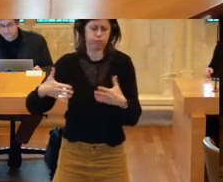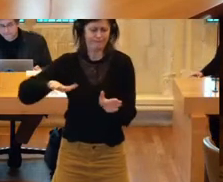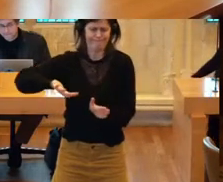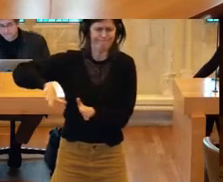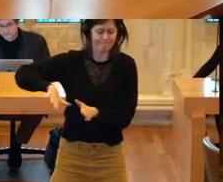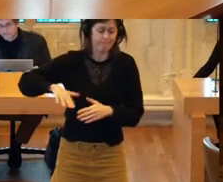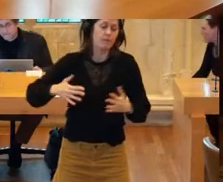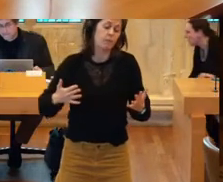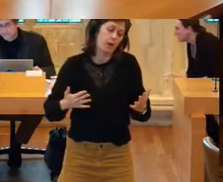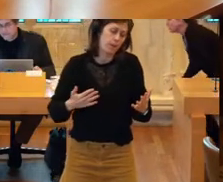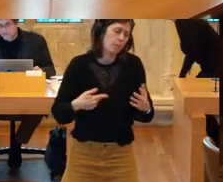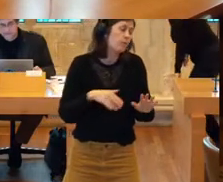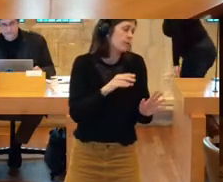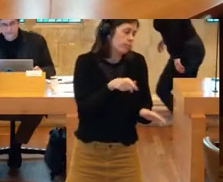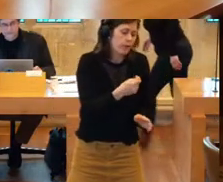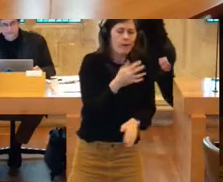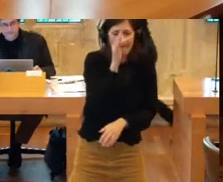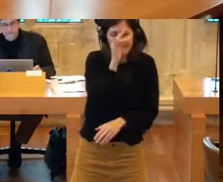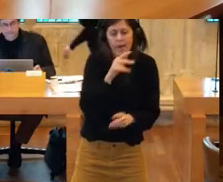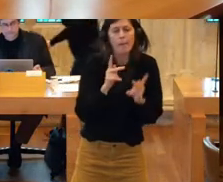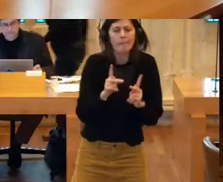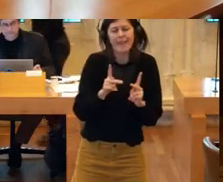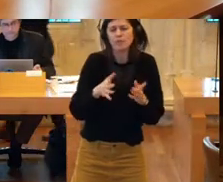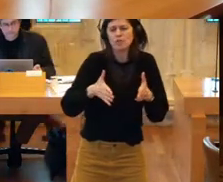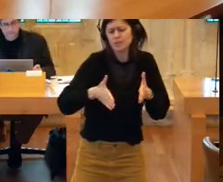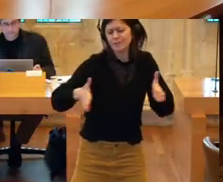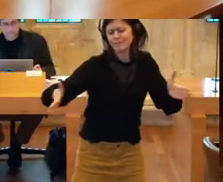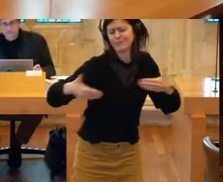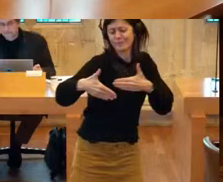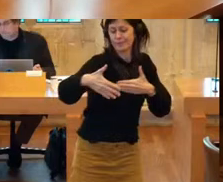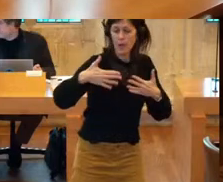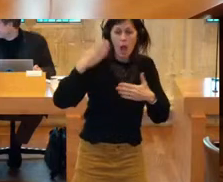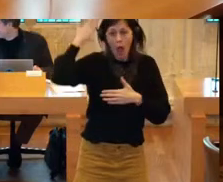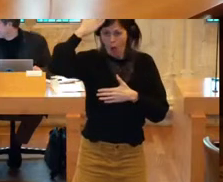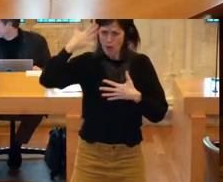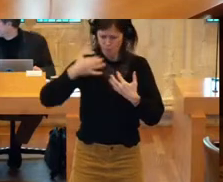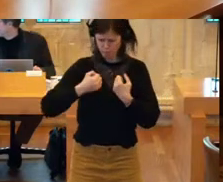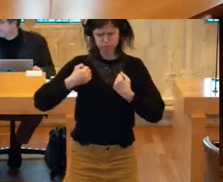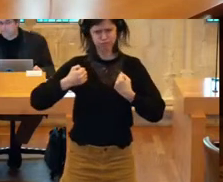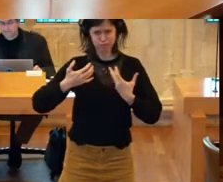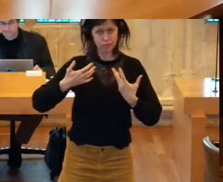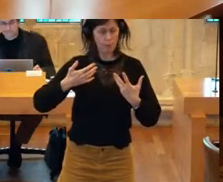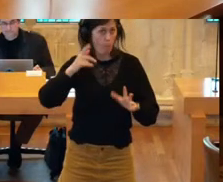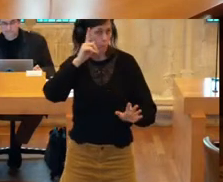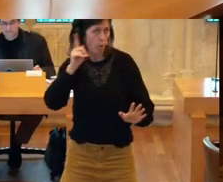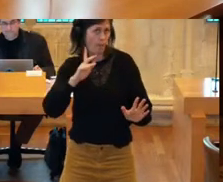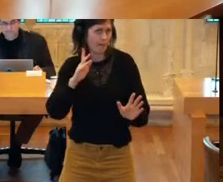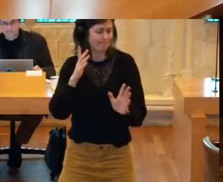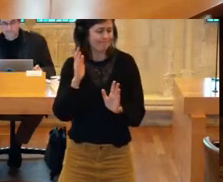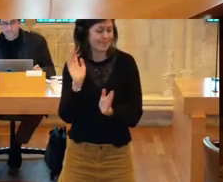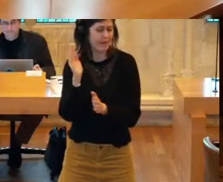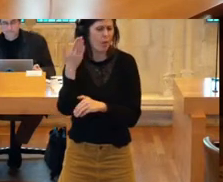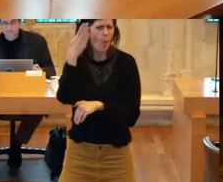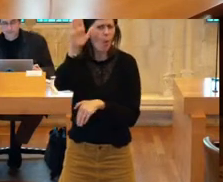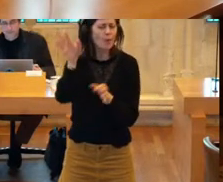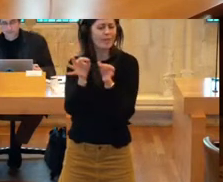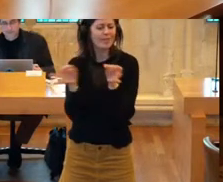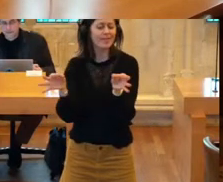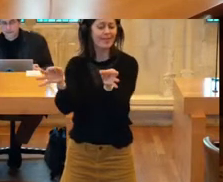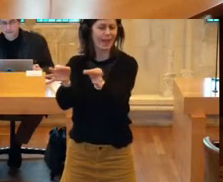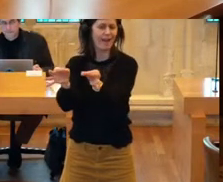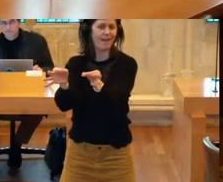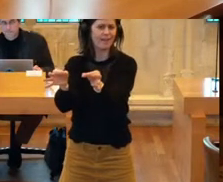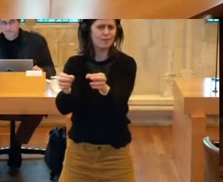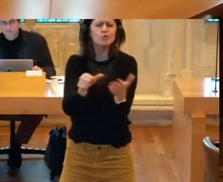Alors en ce qui concerne une ferme pédagogique avec des animaux plus grands, je pense que ce sera une des options qui sera d'ailleurs possible sur un terrain qui n'est pas très loin non plus